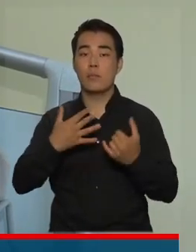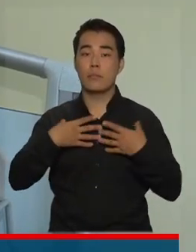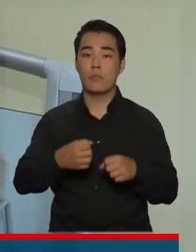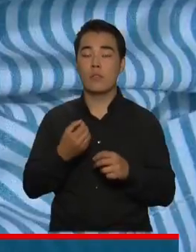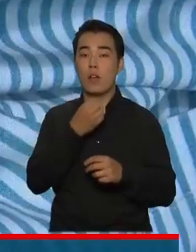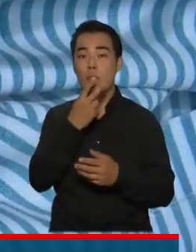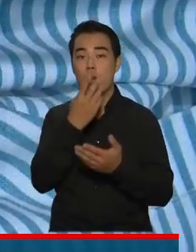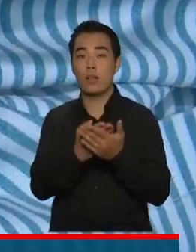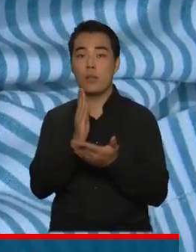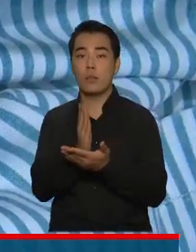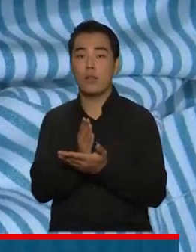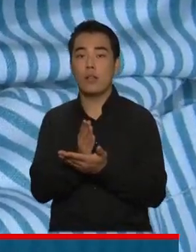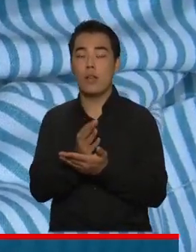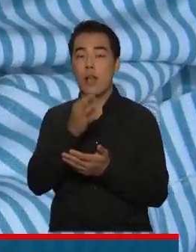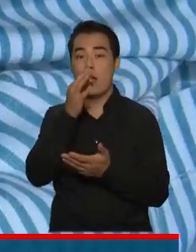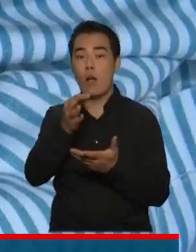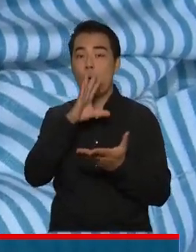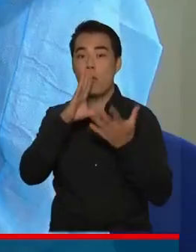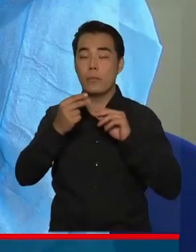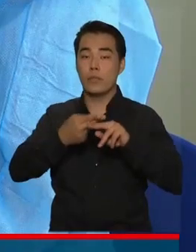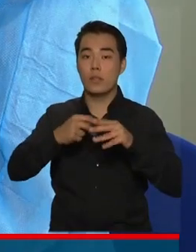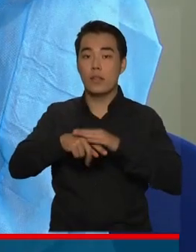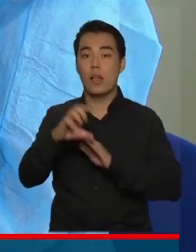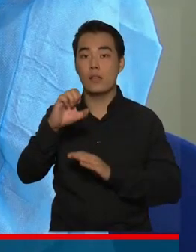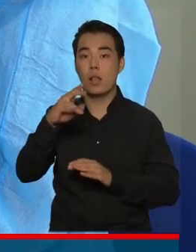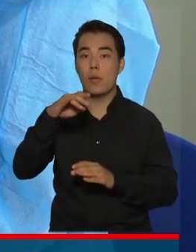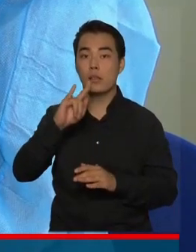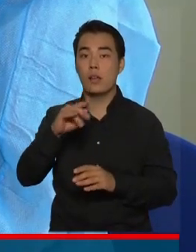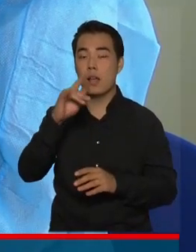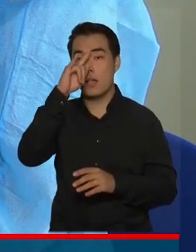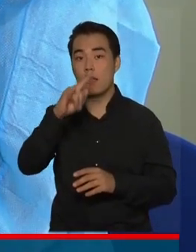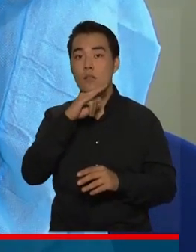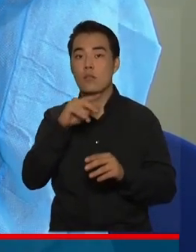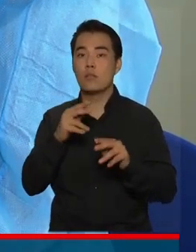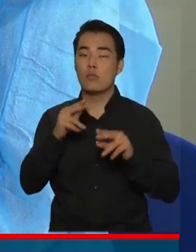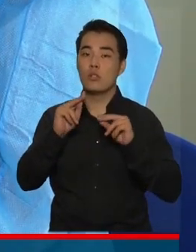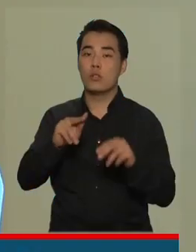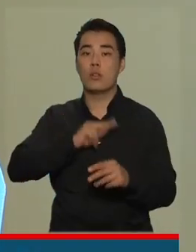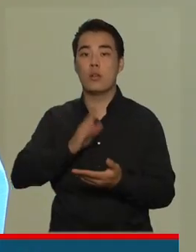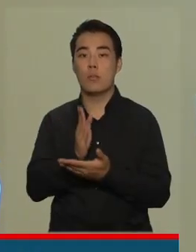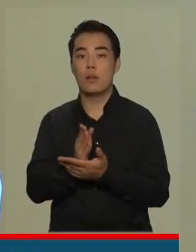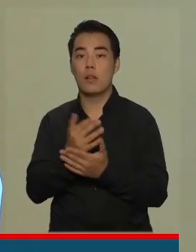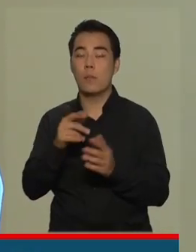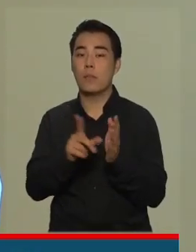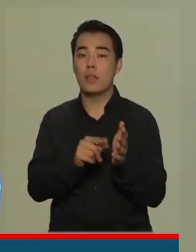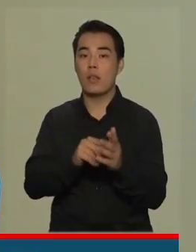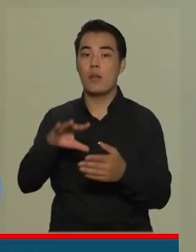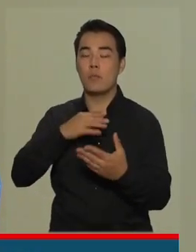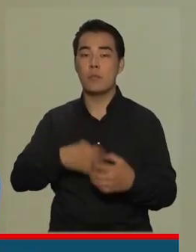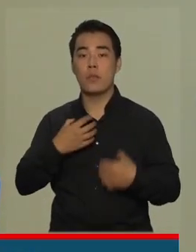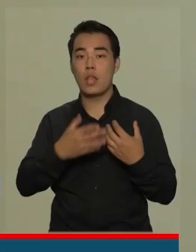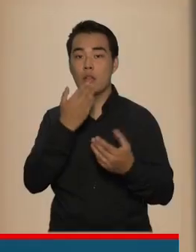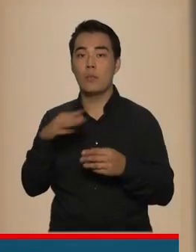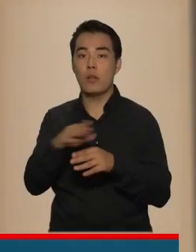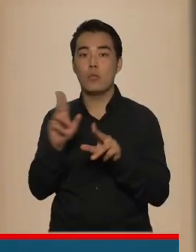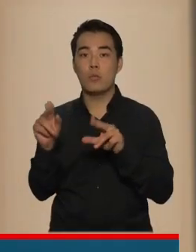өте жақсы. Алыстағы ауыл халқы үшін Саламатты Қазақстанның салауатты істер көп. Зейнеткер енді еш алаңсыз. Ота өте сәтті